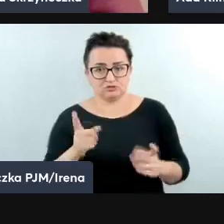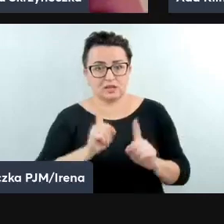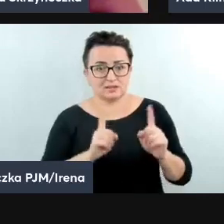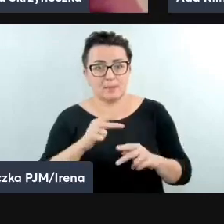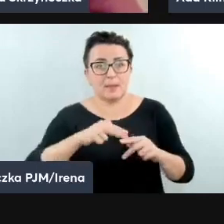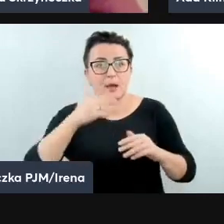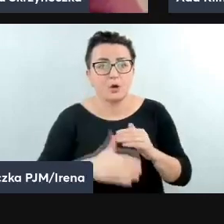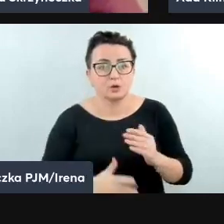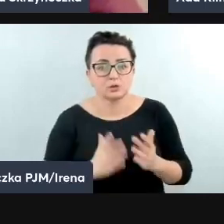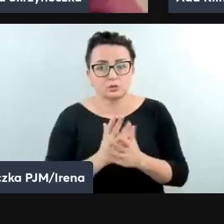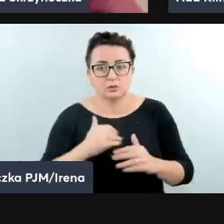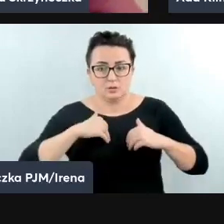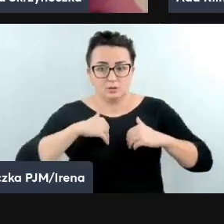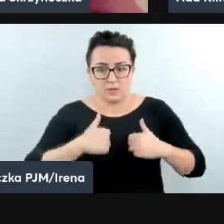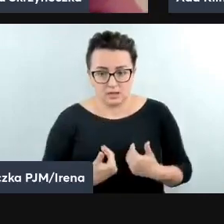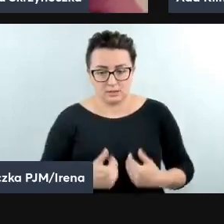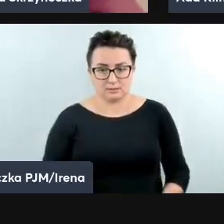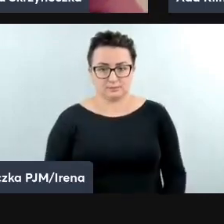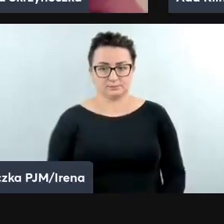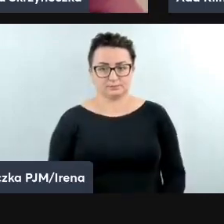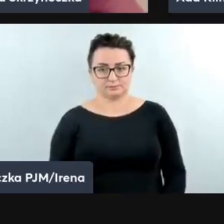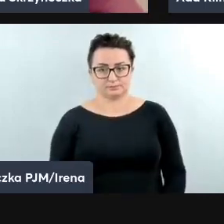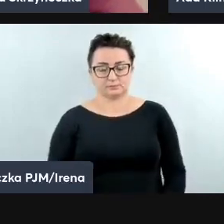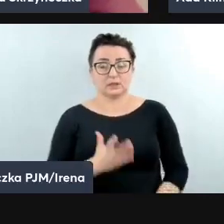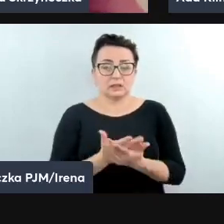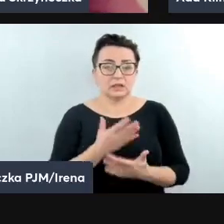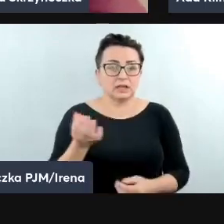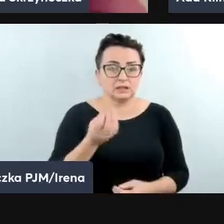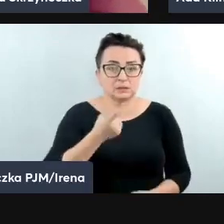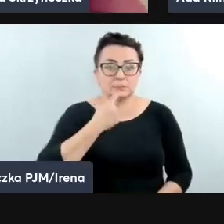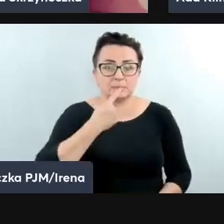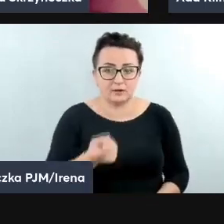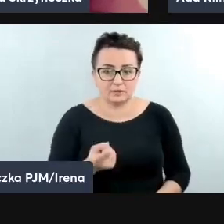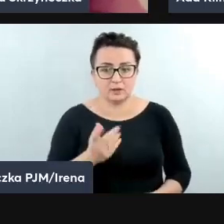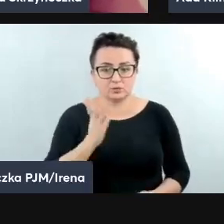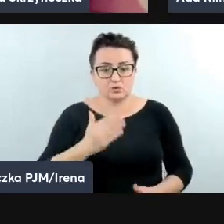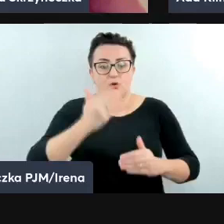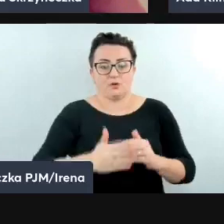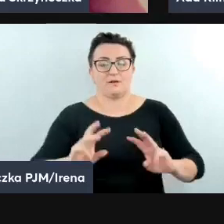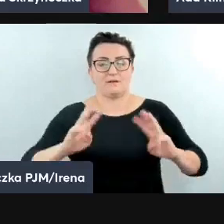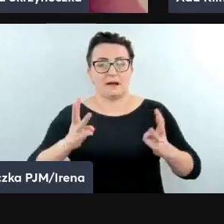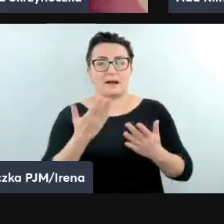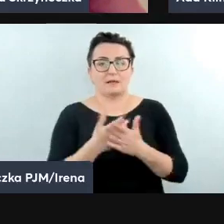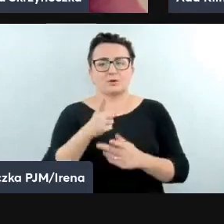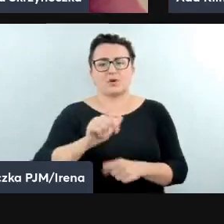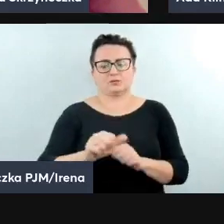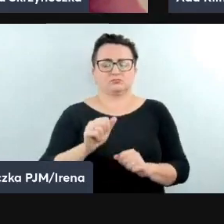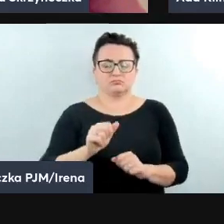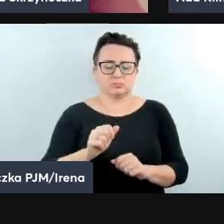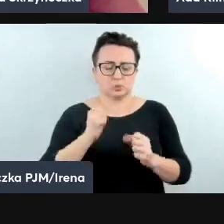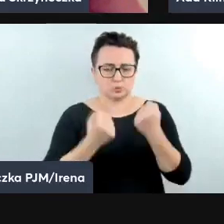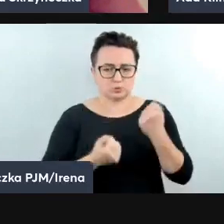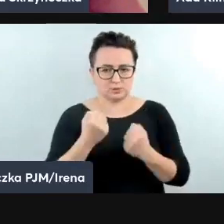coś powiedzieć i żeby zakończyć warsztat, więc to też jest trudne i no znowu fajnie jakby można było, tak jak Tosia ma